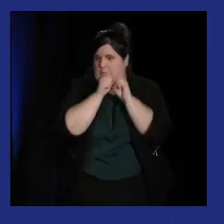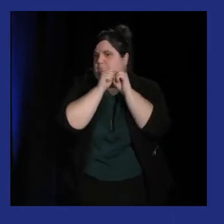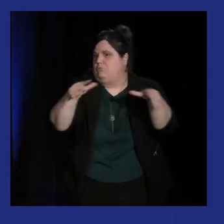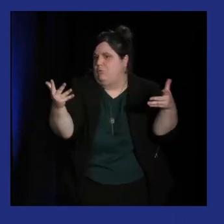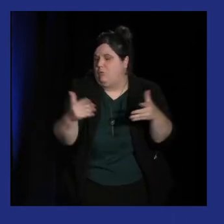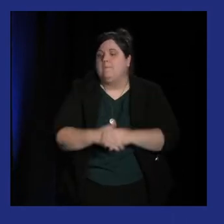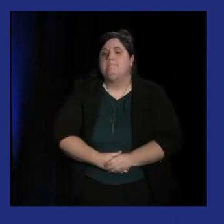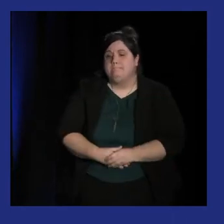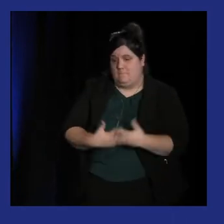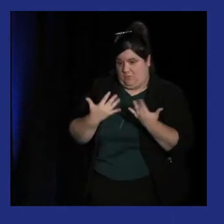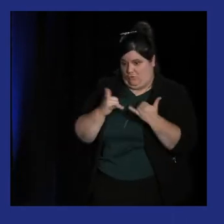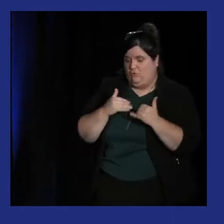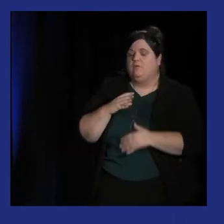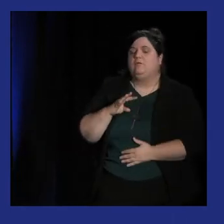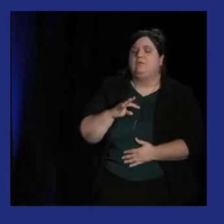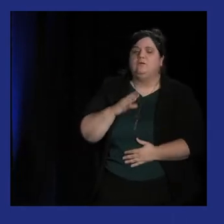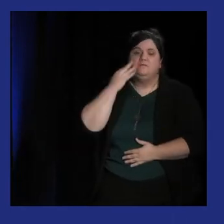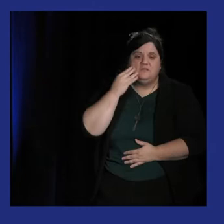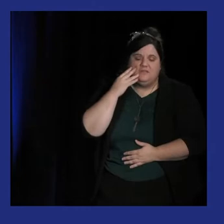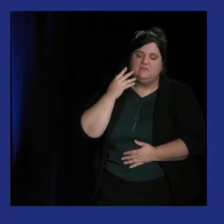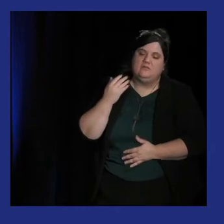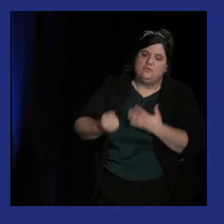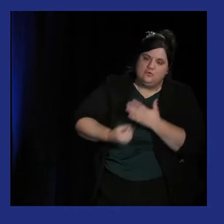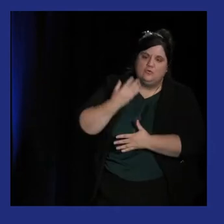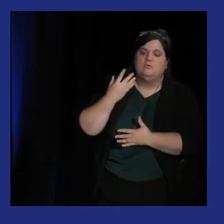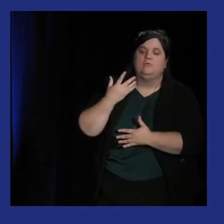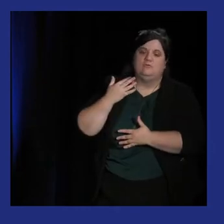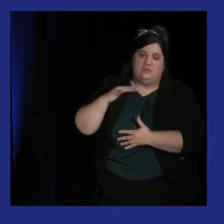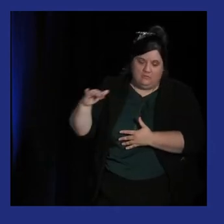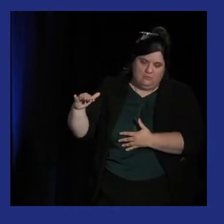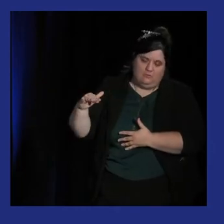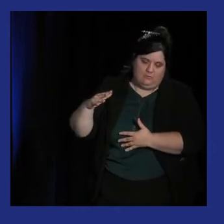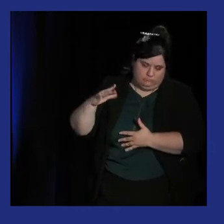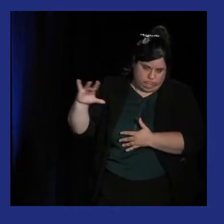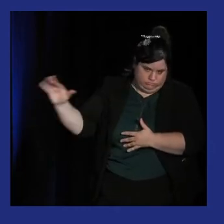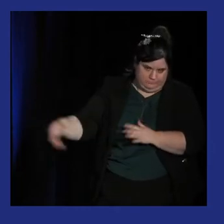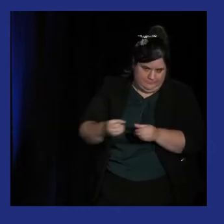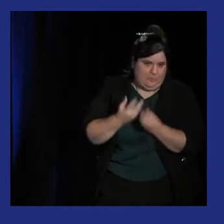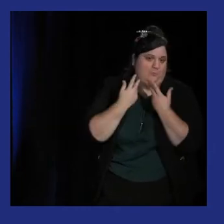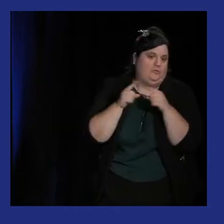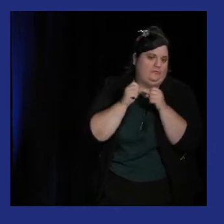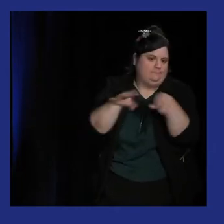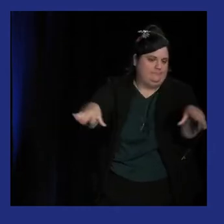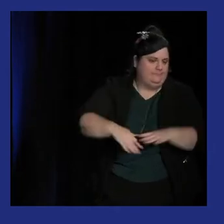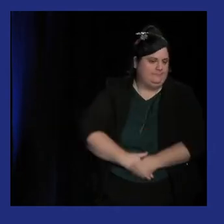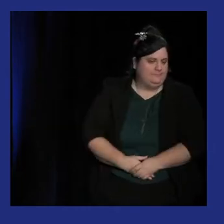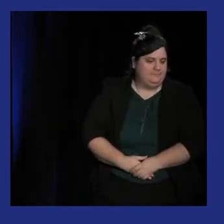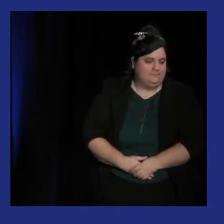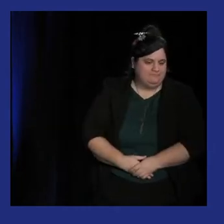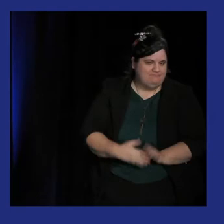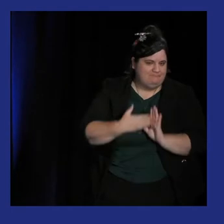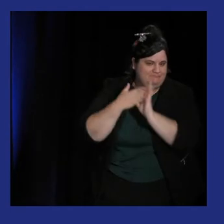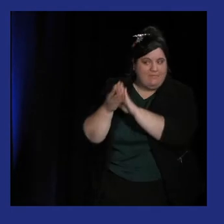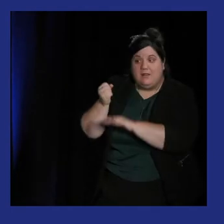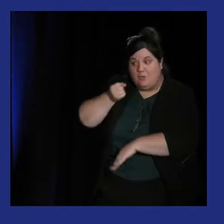Teenage Newton neaturtles shredders Revenge quant à toi romain donc tu es le co-fondateur